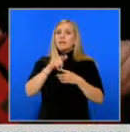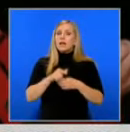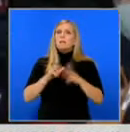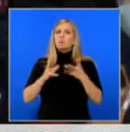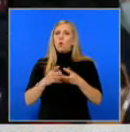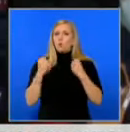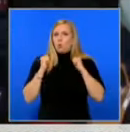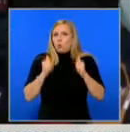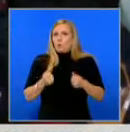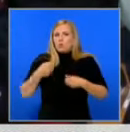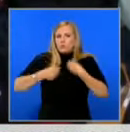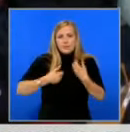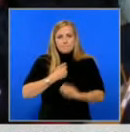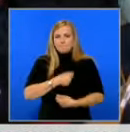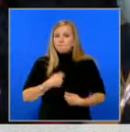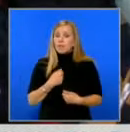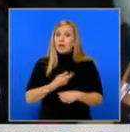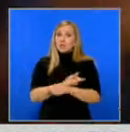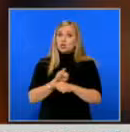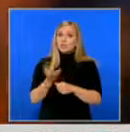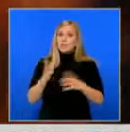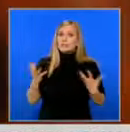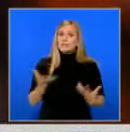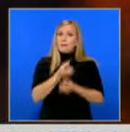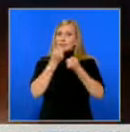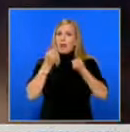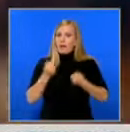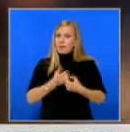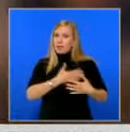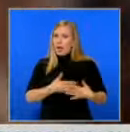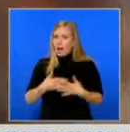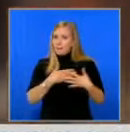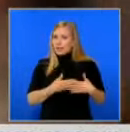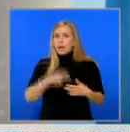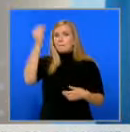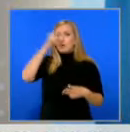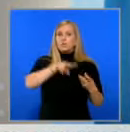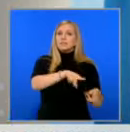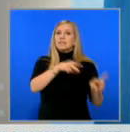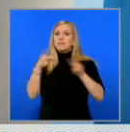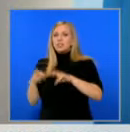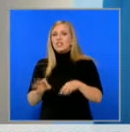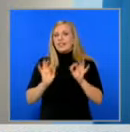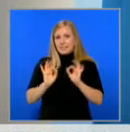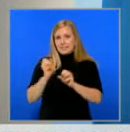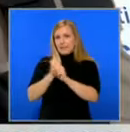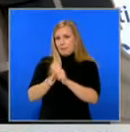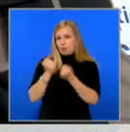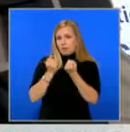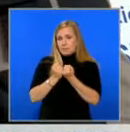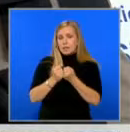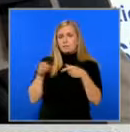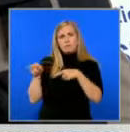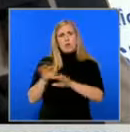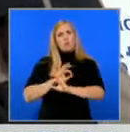много оборудване часове след спасяването на американския учен българските доброволци се връщат на истинските си работни места но